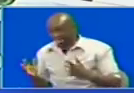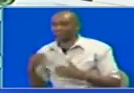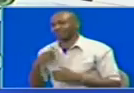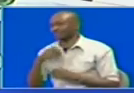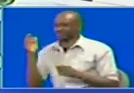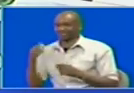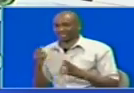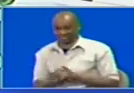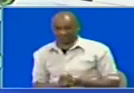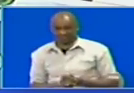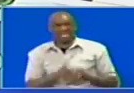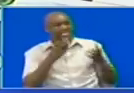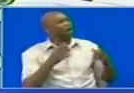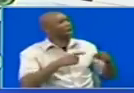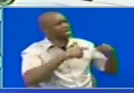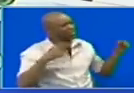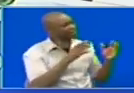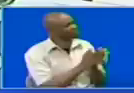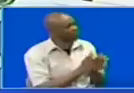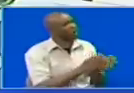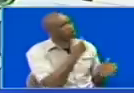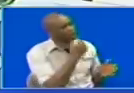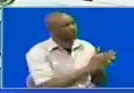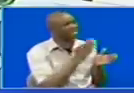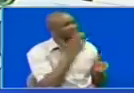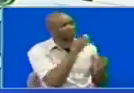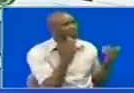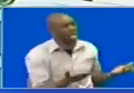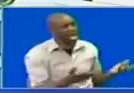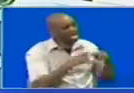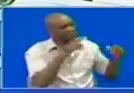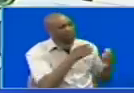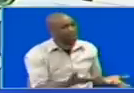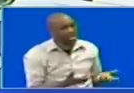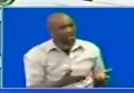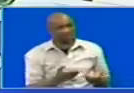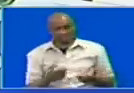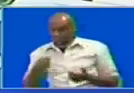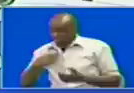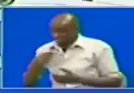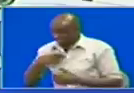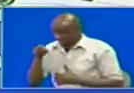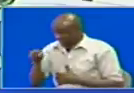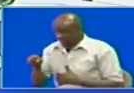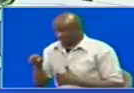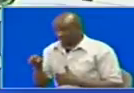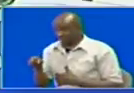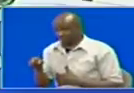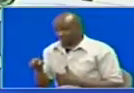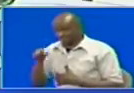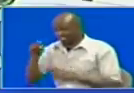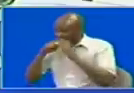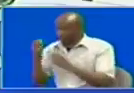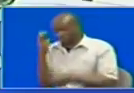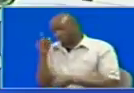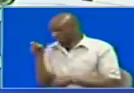Naam. Hiyo hasama ya mashemeji ilitokea wapi? Hiyo ilianza kabla hata mimi ni join. Hiyo ni hizo ndio timu